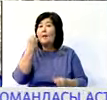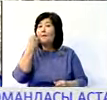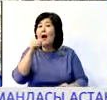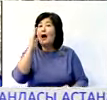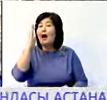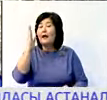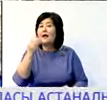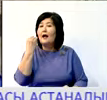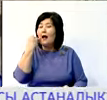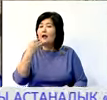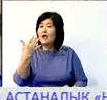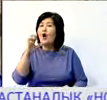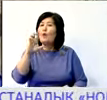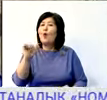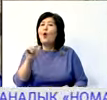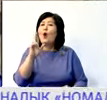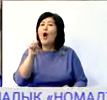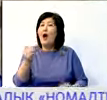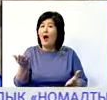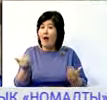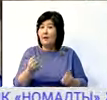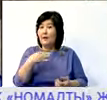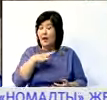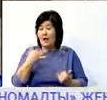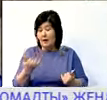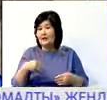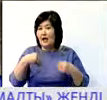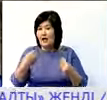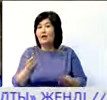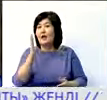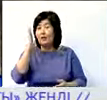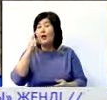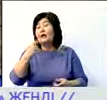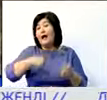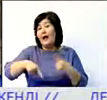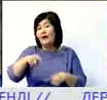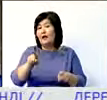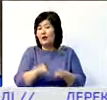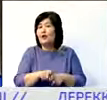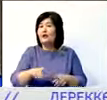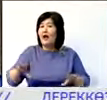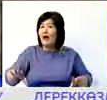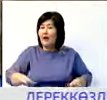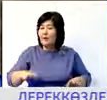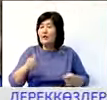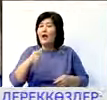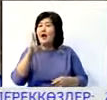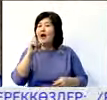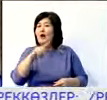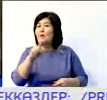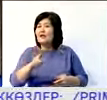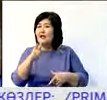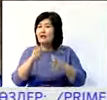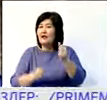деп асыл тұқым қалып келдік. Енді бұйырса биыл төлін биыл береді. Кәсіби сондай ақ қолға бие ұстап қымыз саумал дайындайды.